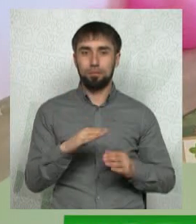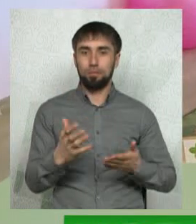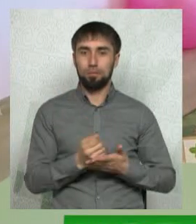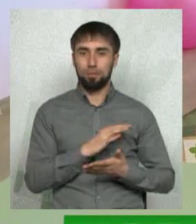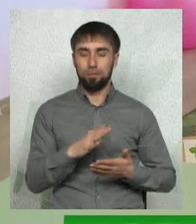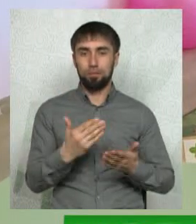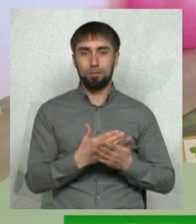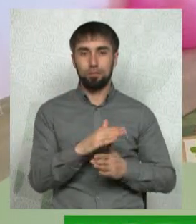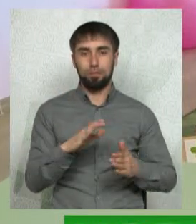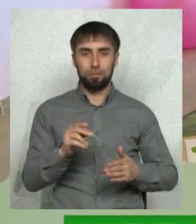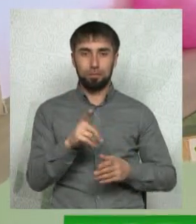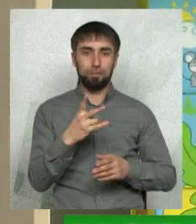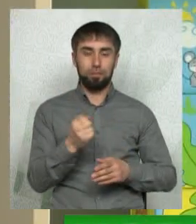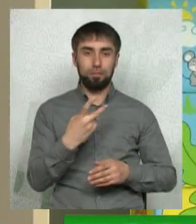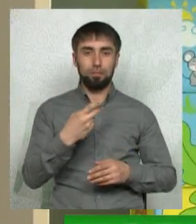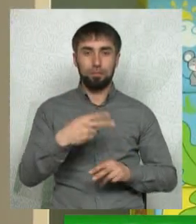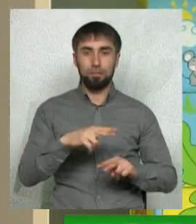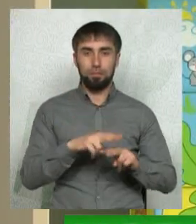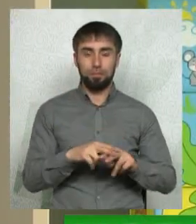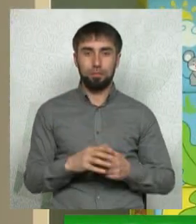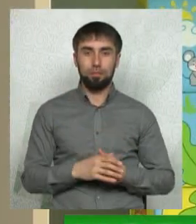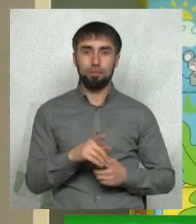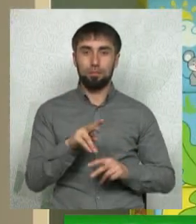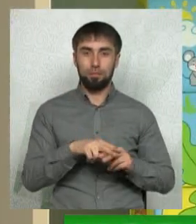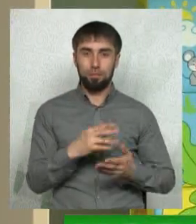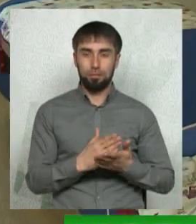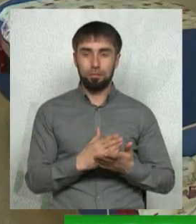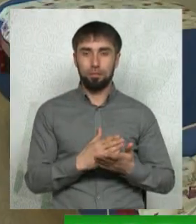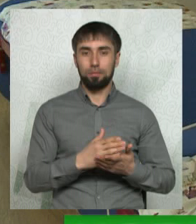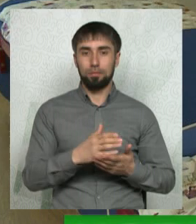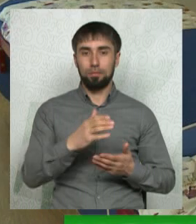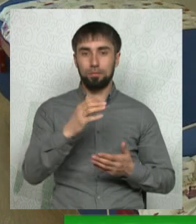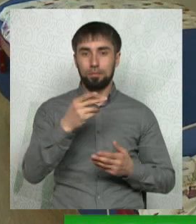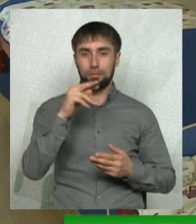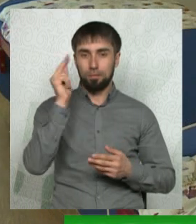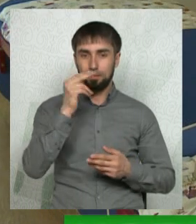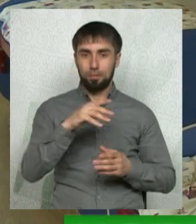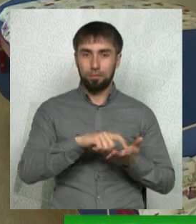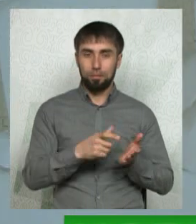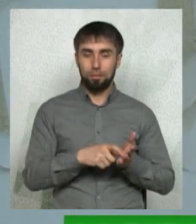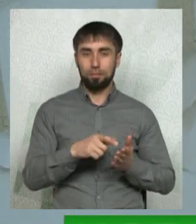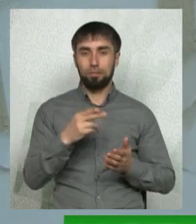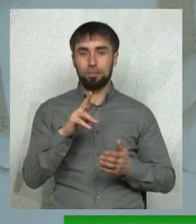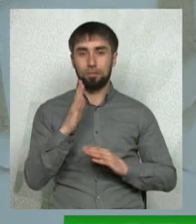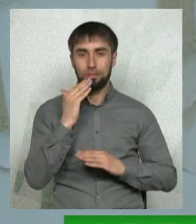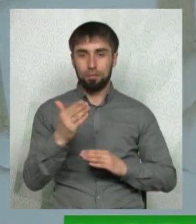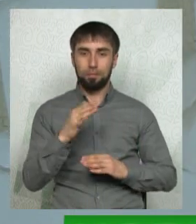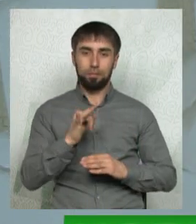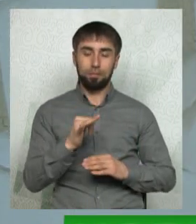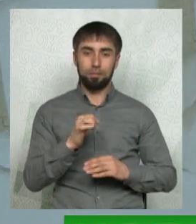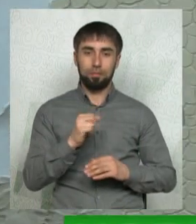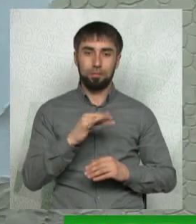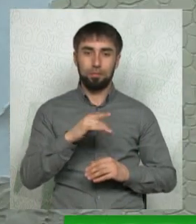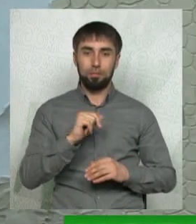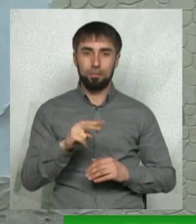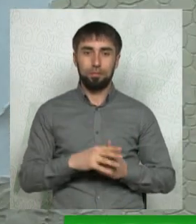Новый детский сад рассчитан на 220 воспитанников. Здесь есть образовательные кабинеты, комнаты для сна, зал для занятий физкультуры, актовый